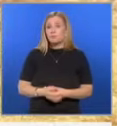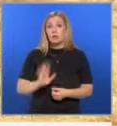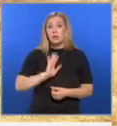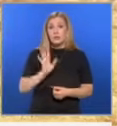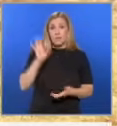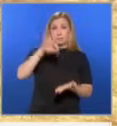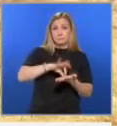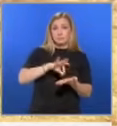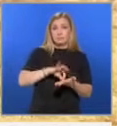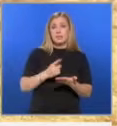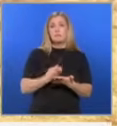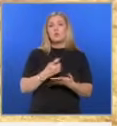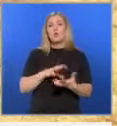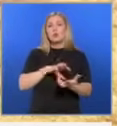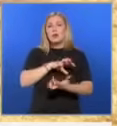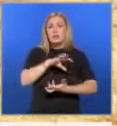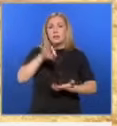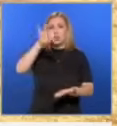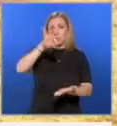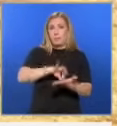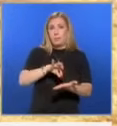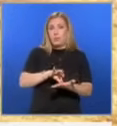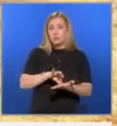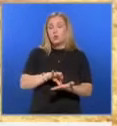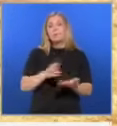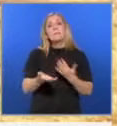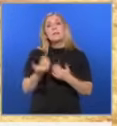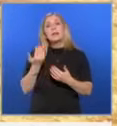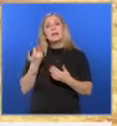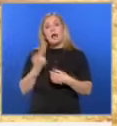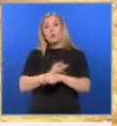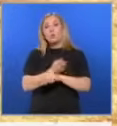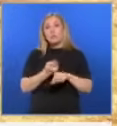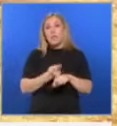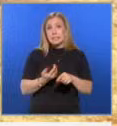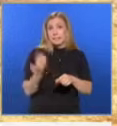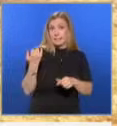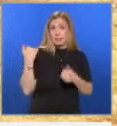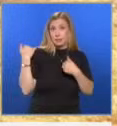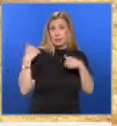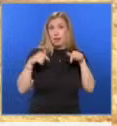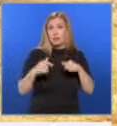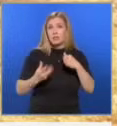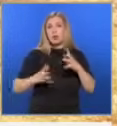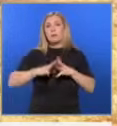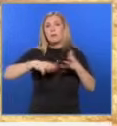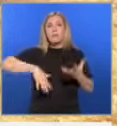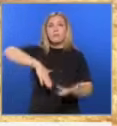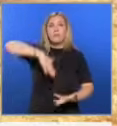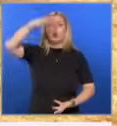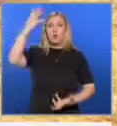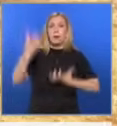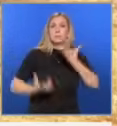Здравейте, намирам се в една от най-критичните точки, която преди няколко часа тук зад мен беше цялата в големи, високи